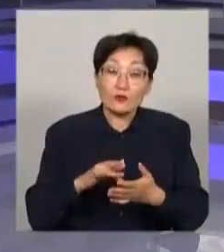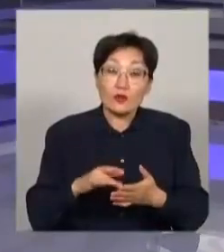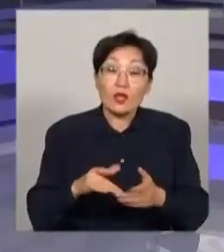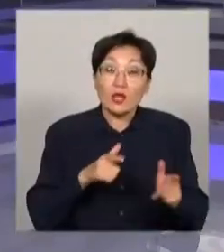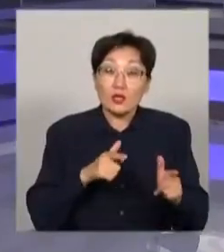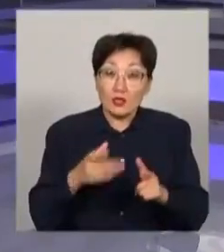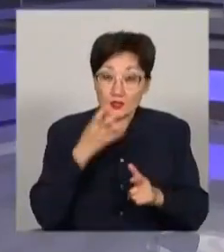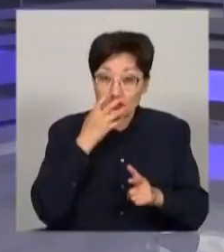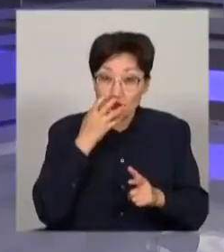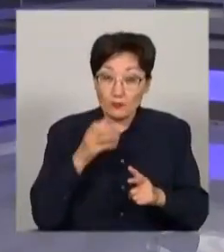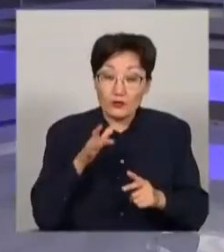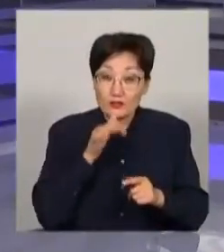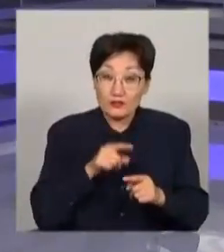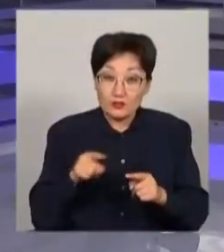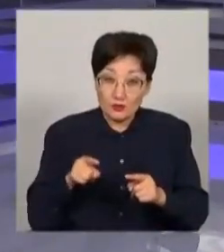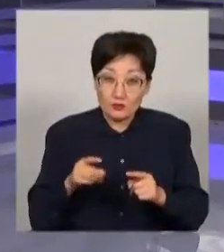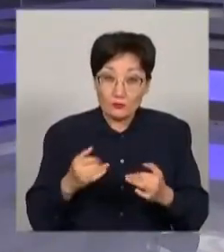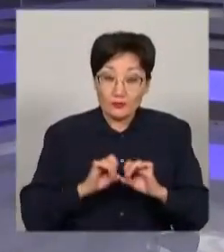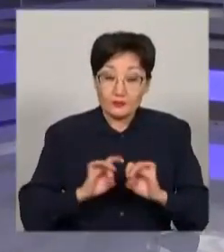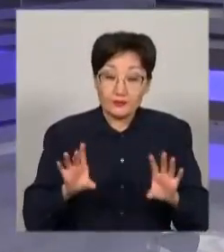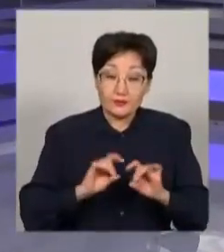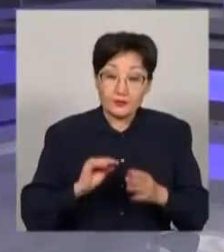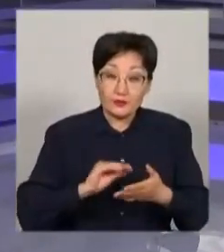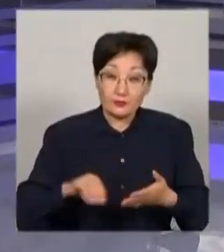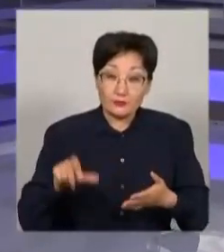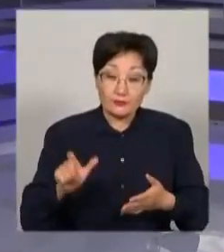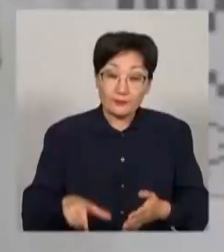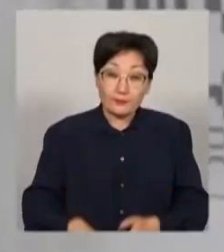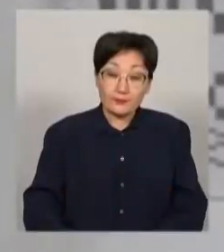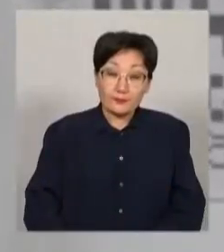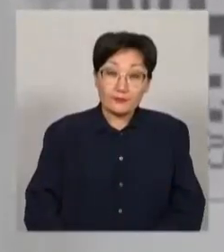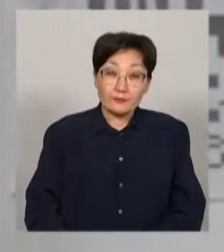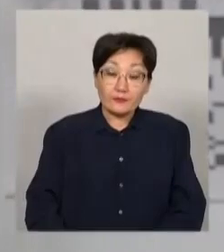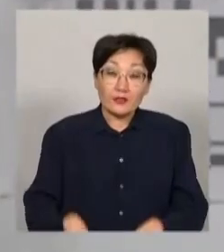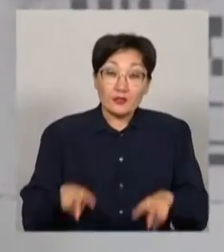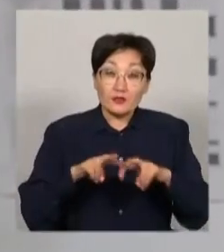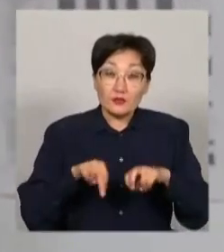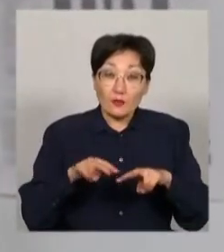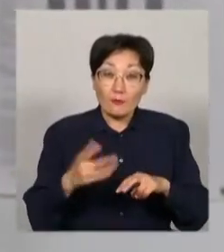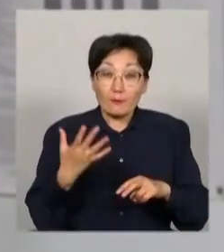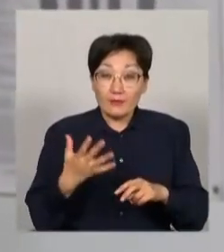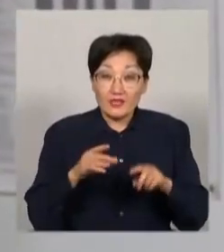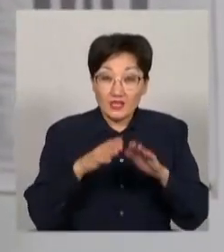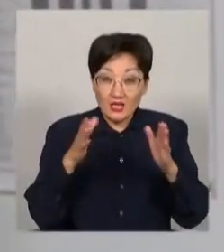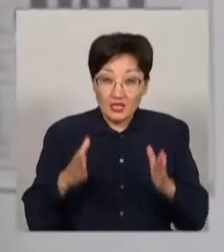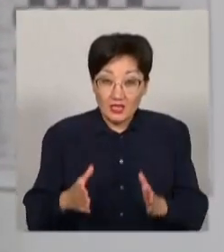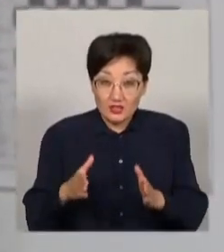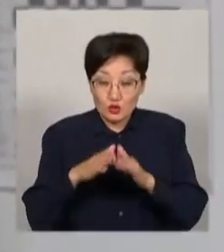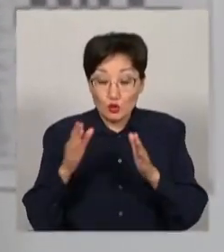сезону расскажет то noir амангельды nav drawer 5 котел